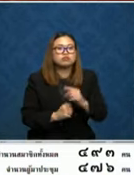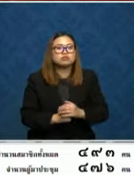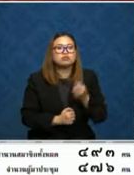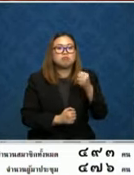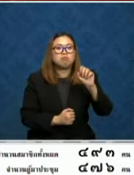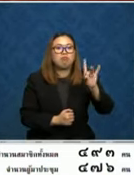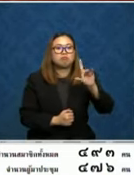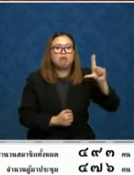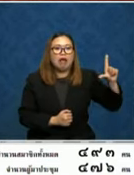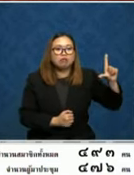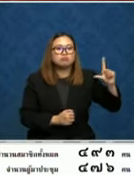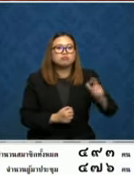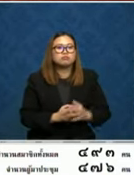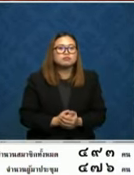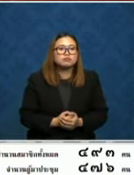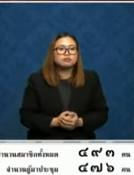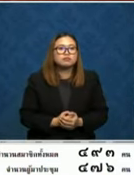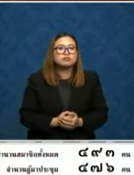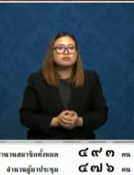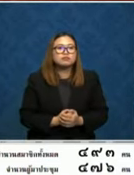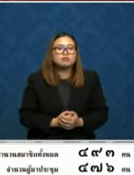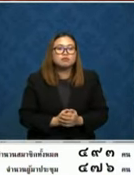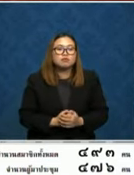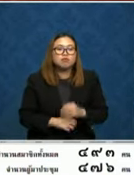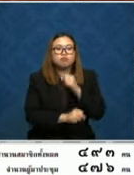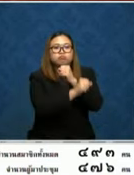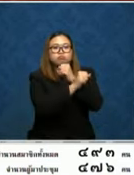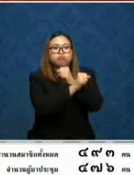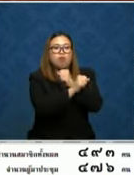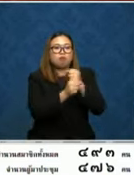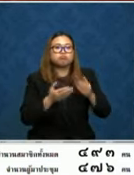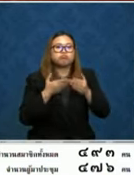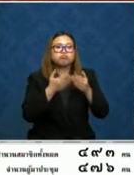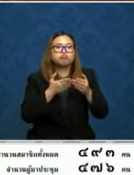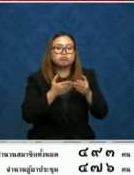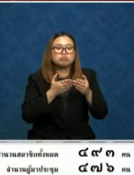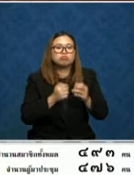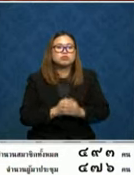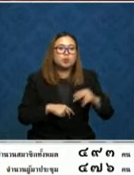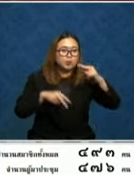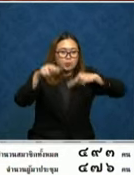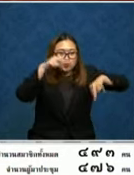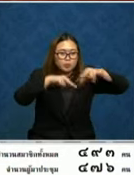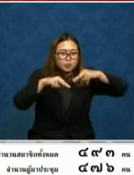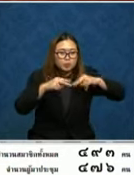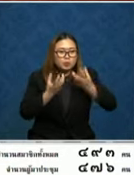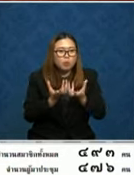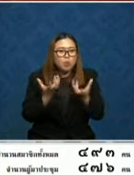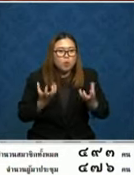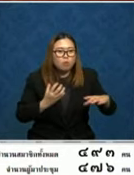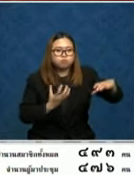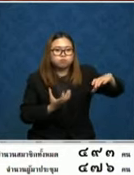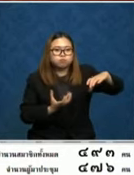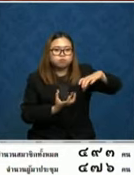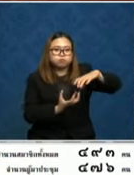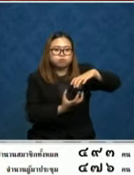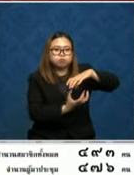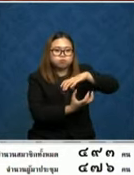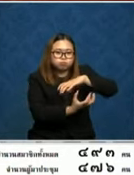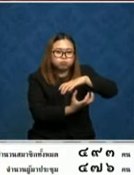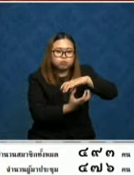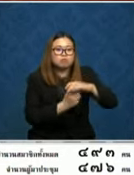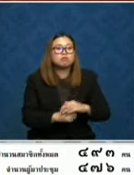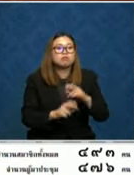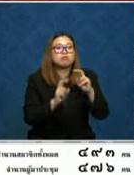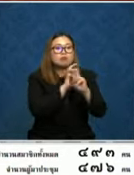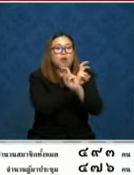เพื่ออะไรนะครับเพื่อป้องกันการก่อการร้ายที่จะใช้ท่าเรือโดยตรวจสอบวัสดุกัมมันตรังสีนะครับก็แปลกดีเหมือนกันนะ